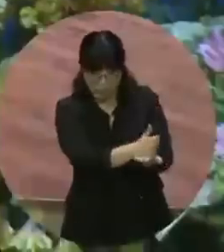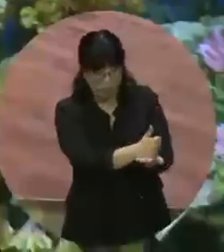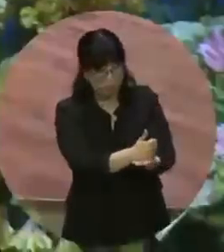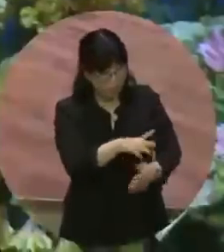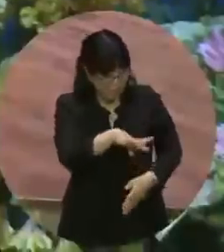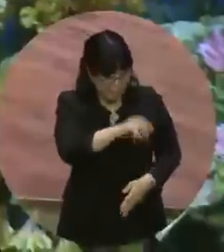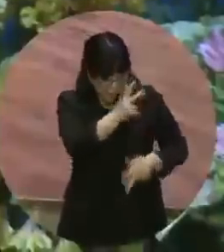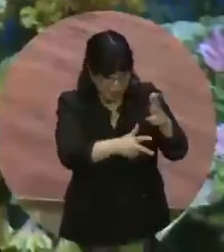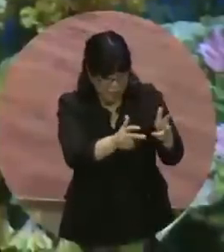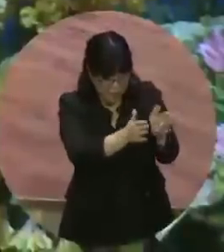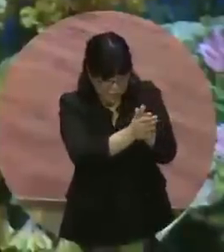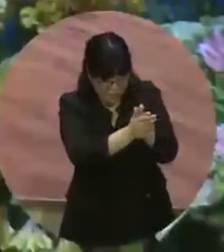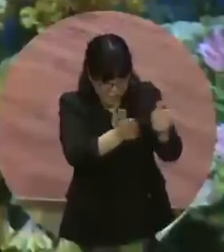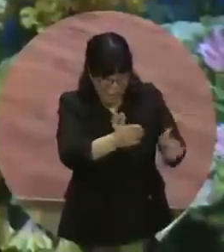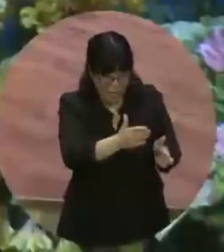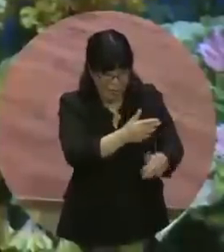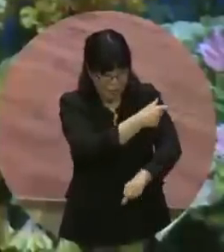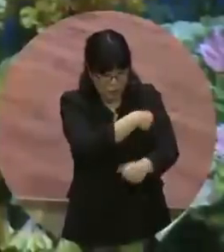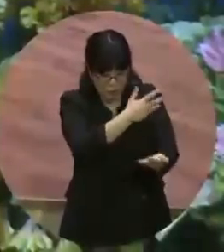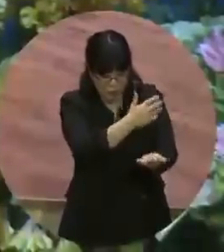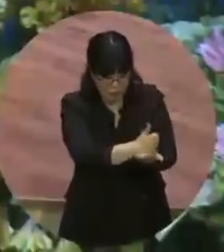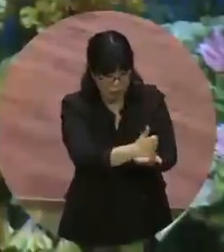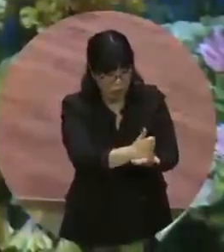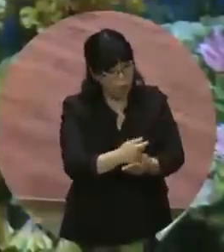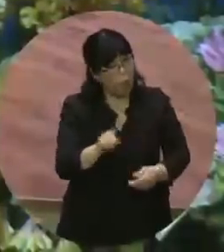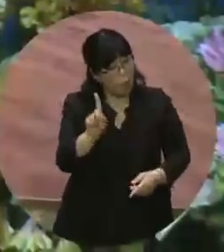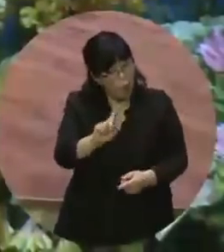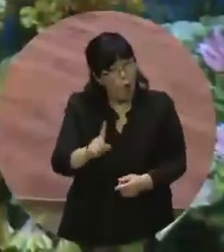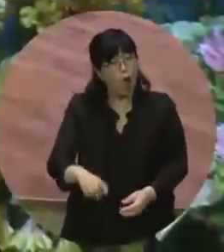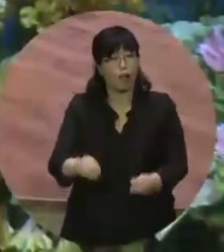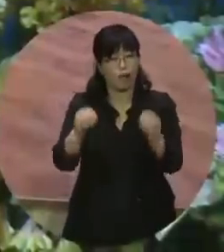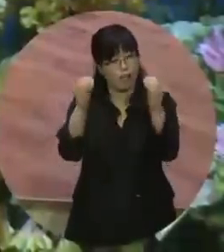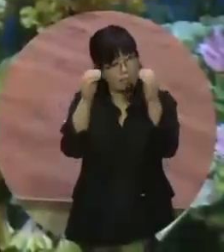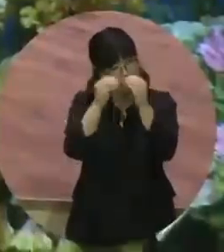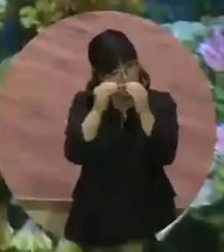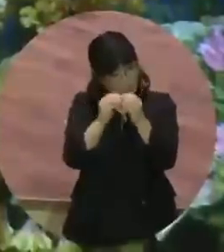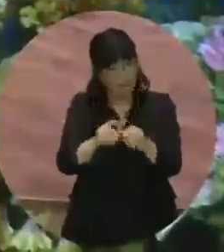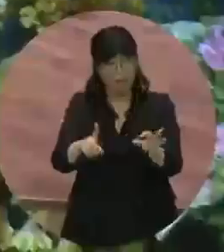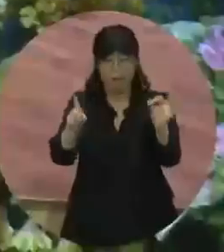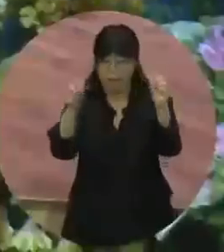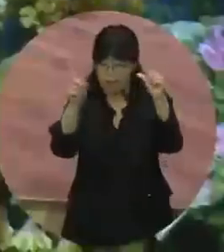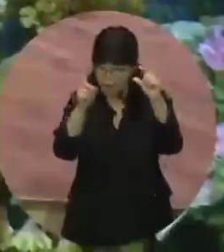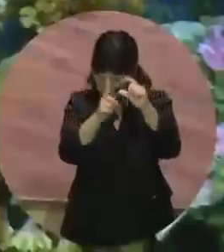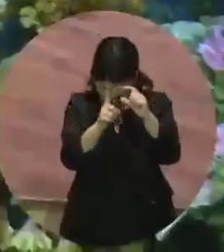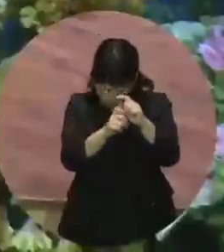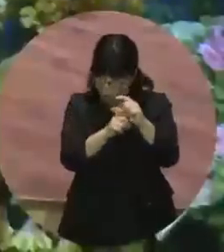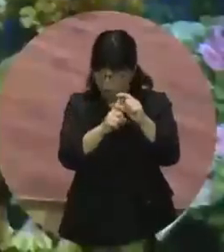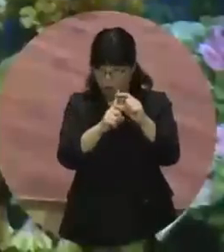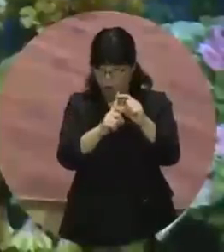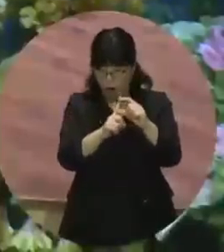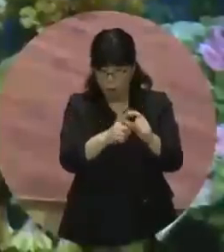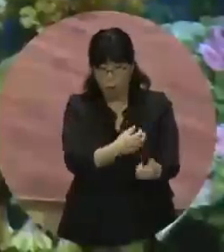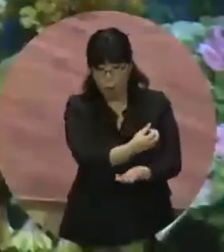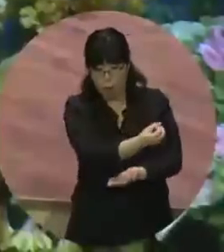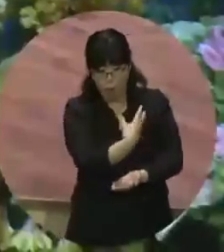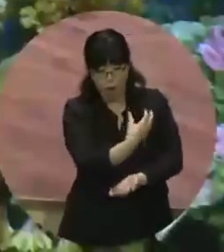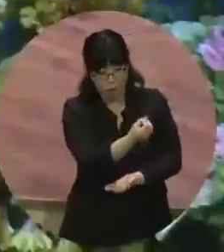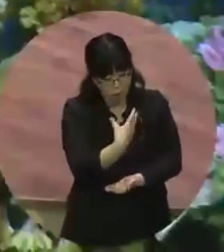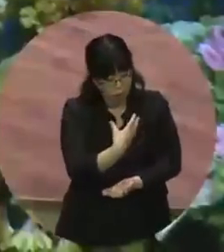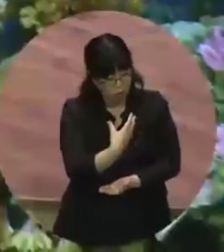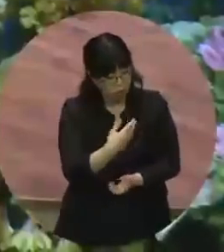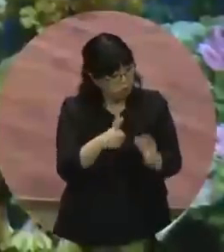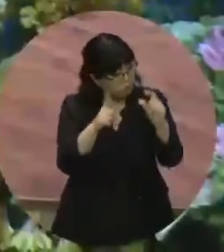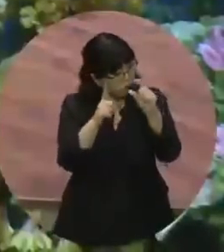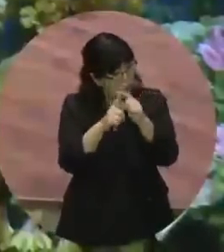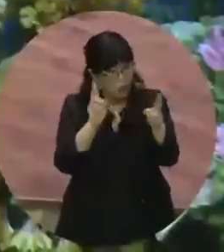어떤 게 걸시부터 다 기도했더라고. 그게 참 뭐 힐링인데 지운 내면 그건데 참 기도를 해요.